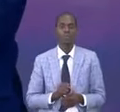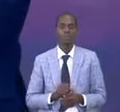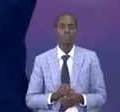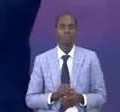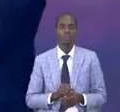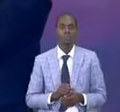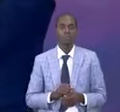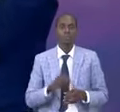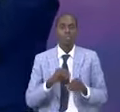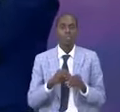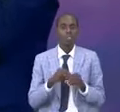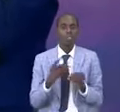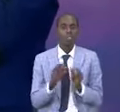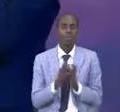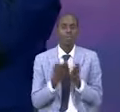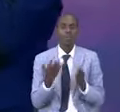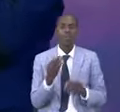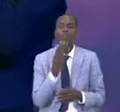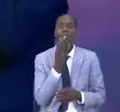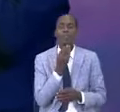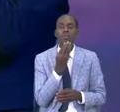en hébreux 11